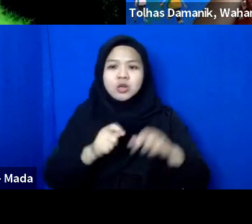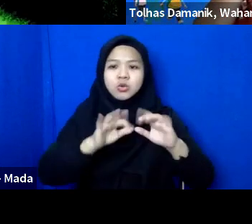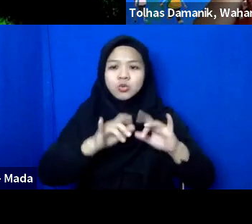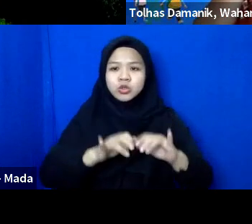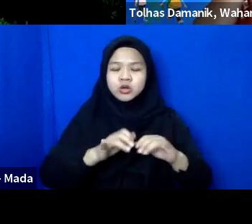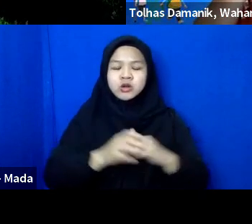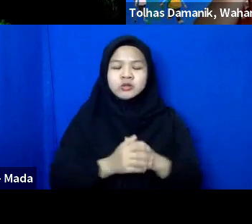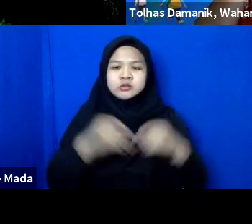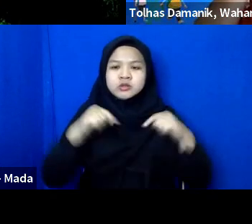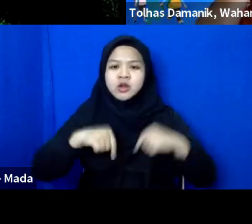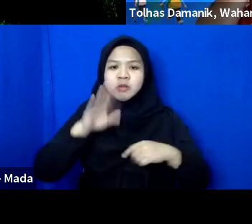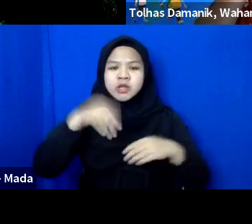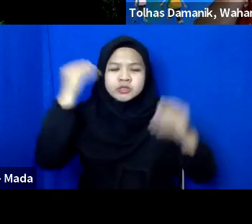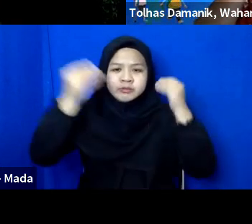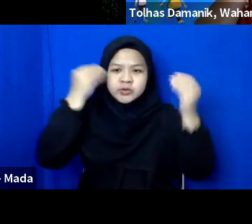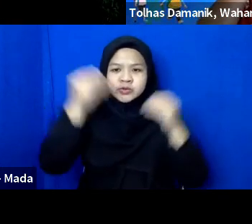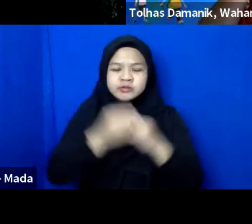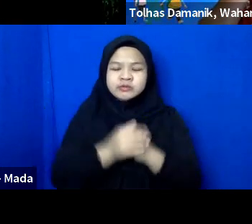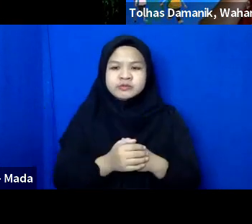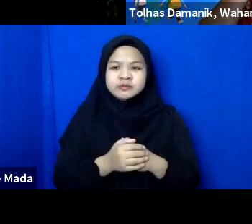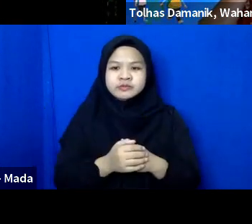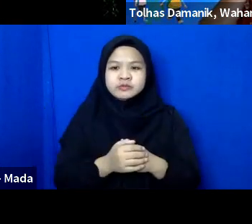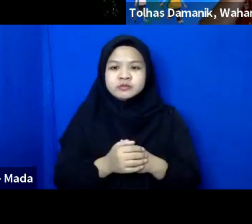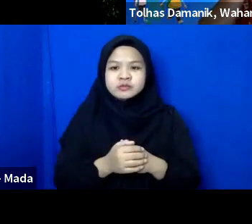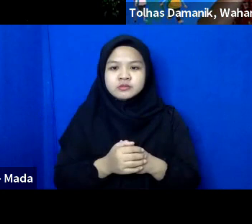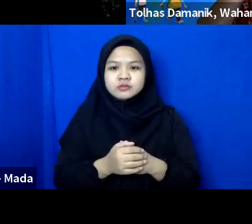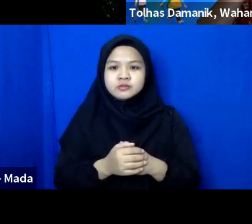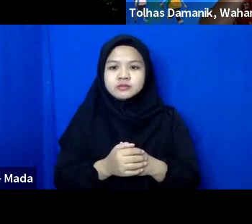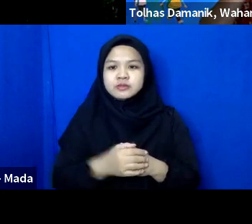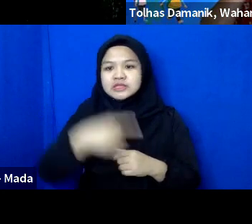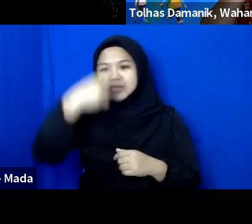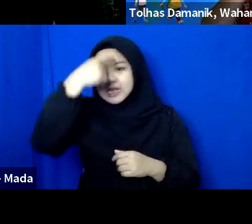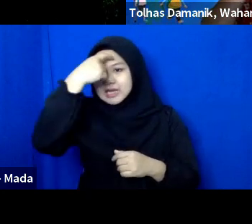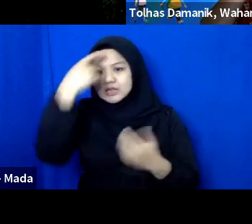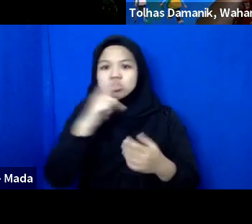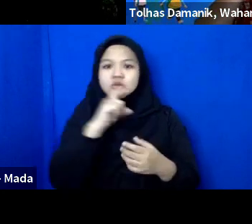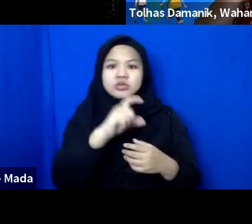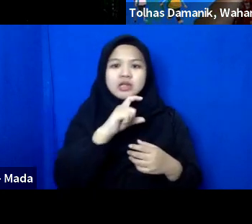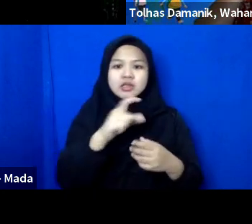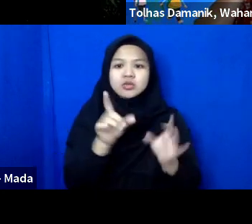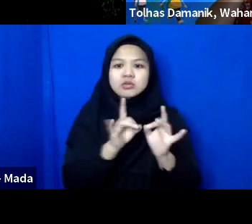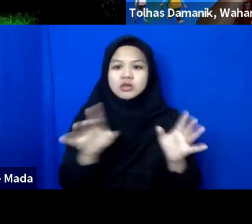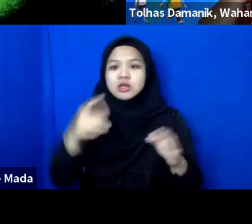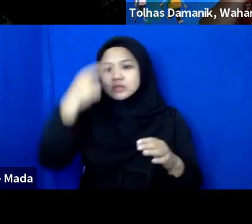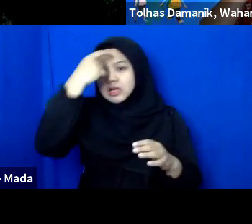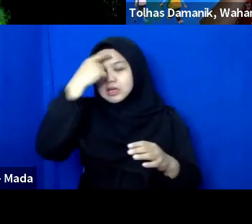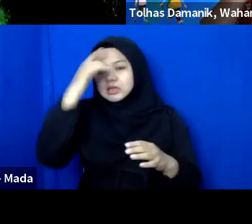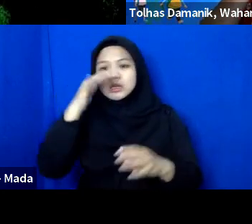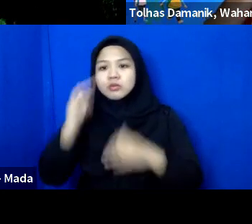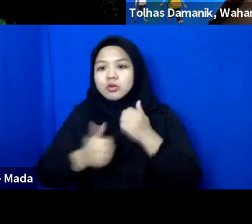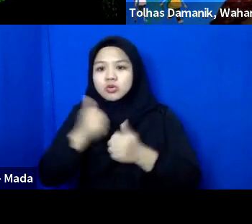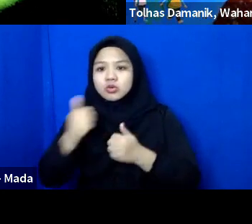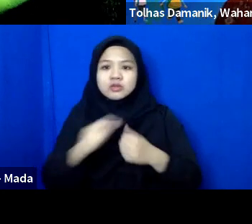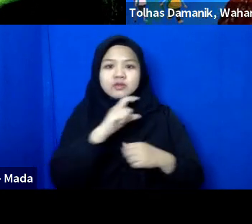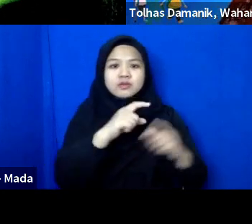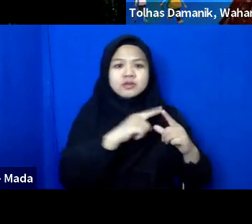Nah sekarang masih bingung itu nah angka sakit dan cacat uh berbeda sakit tidak produktif catat